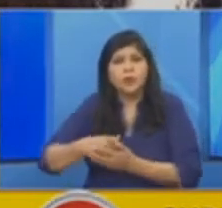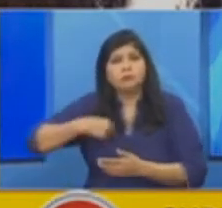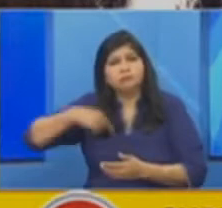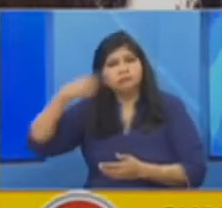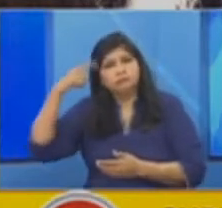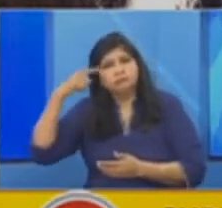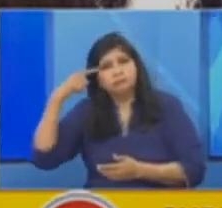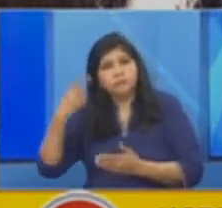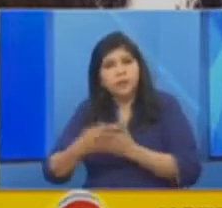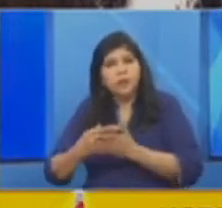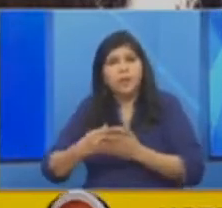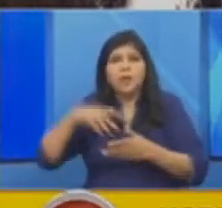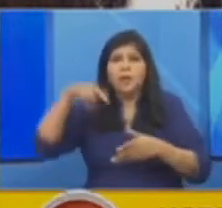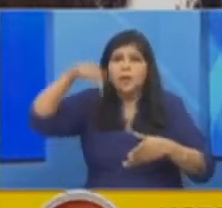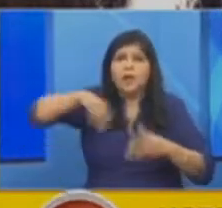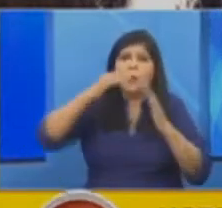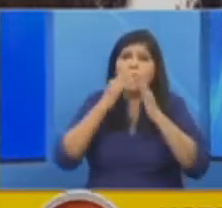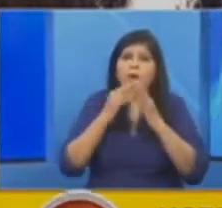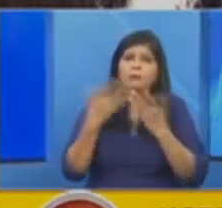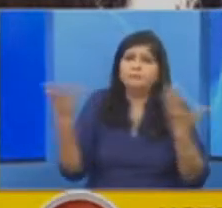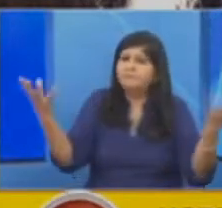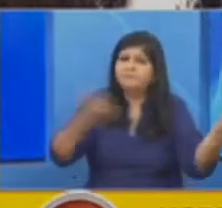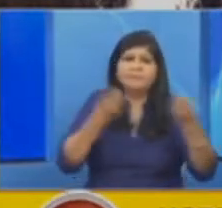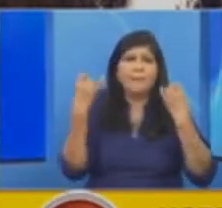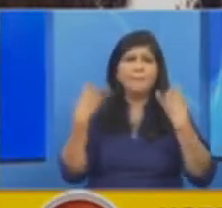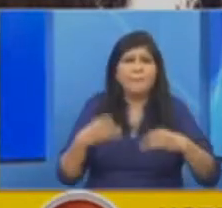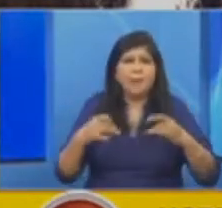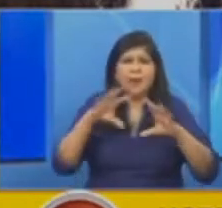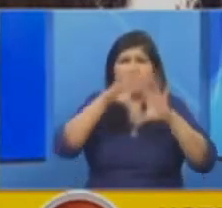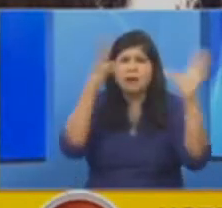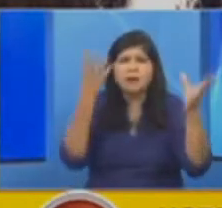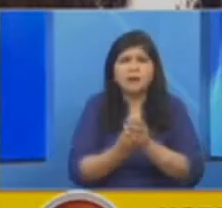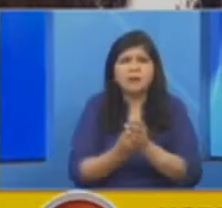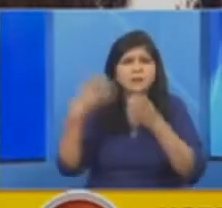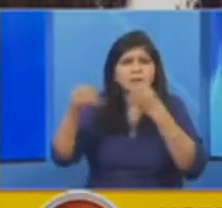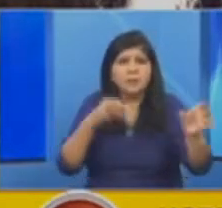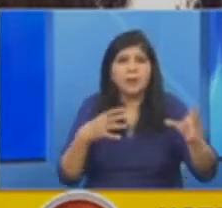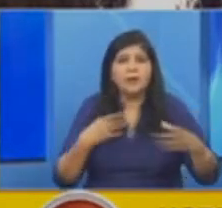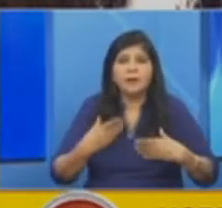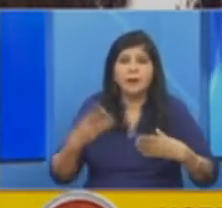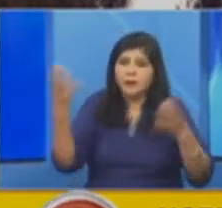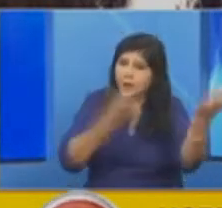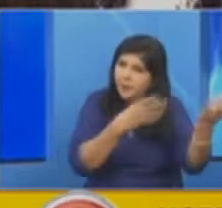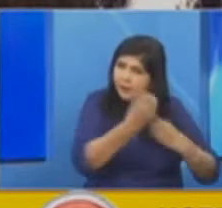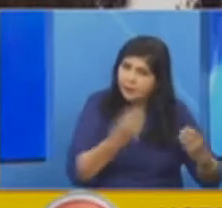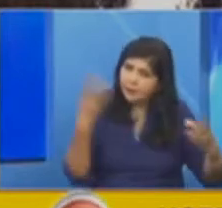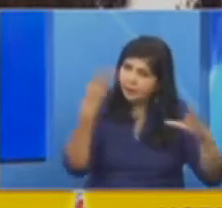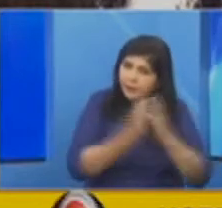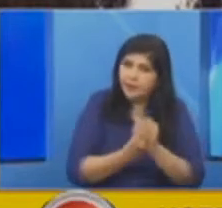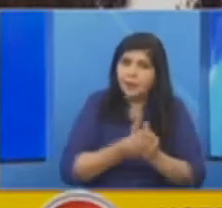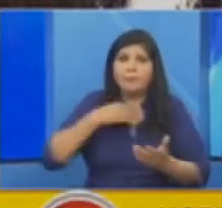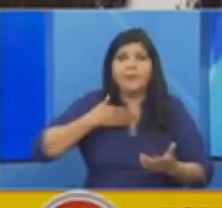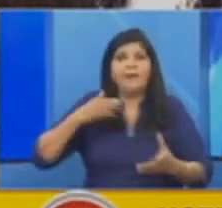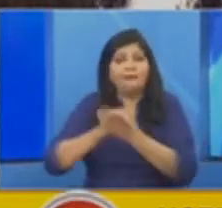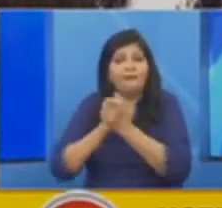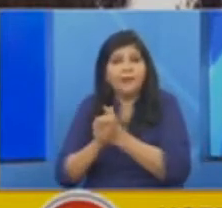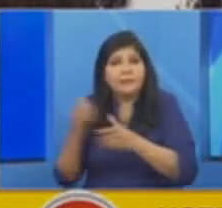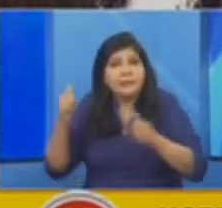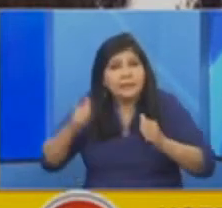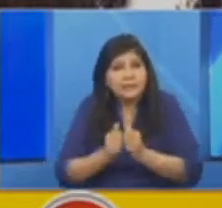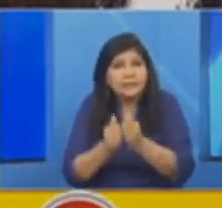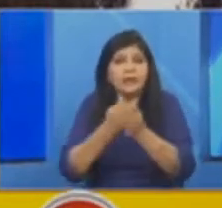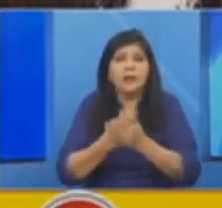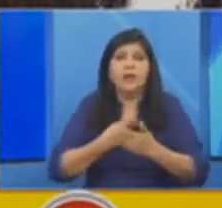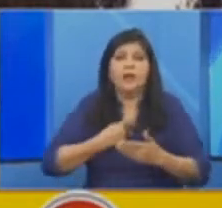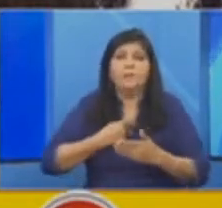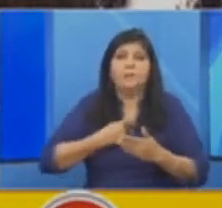घर में मिलने वाले सामानों से ही अपने दोस्तों के साथ अपने खिलोने और खेल